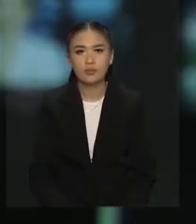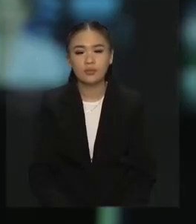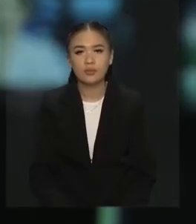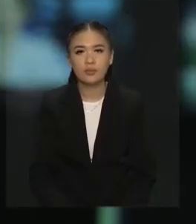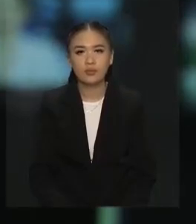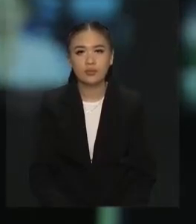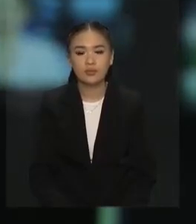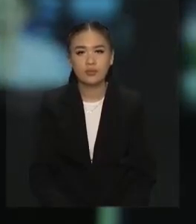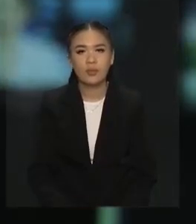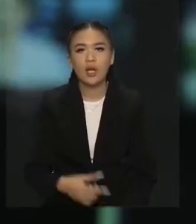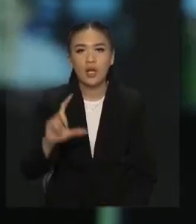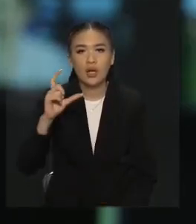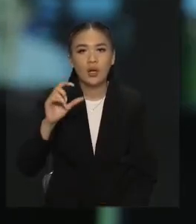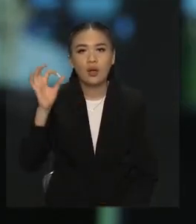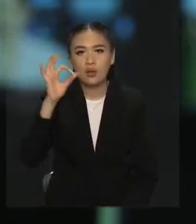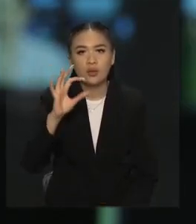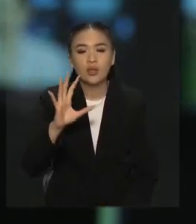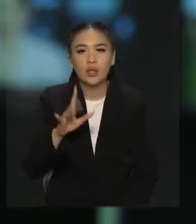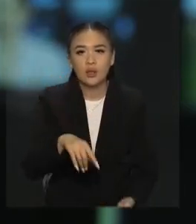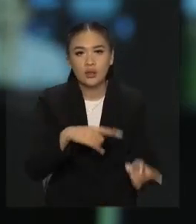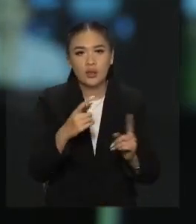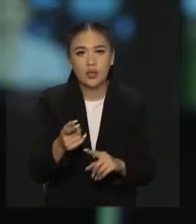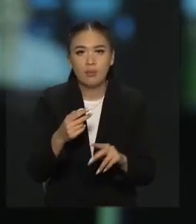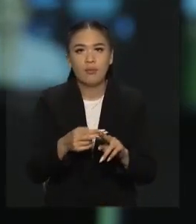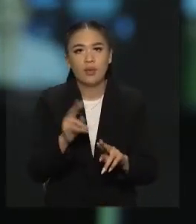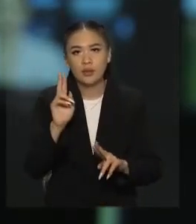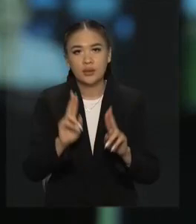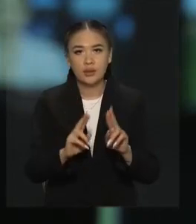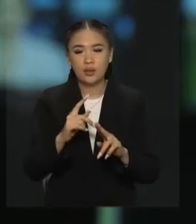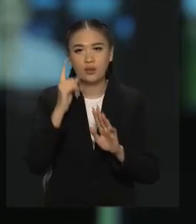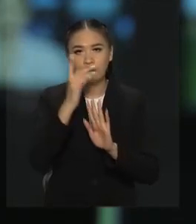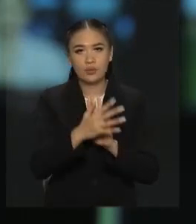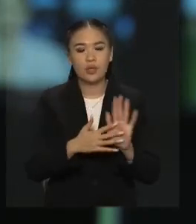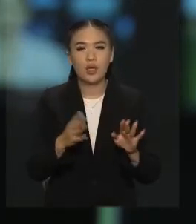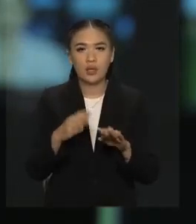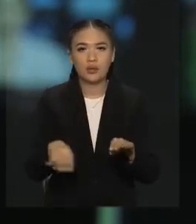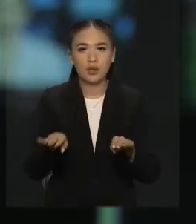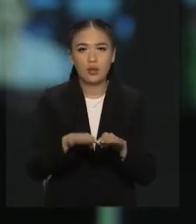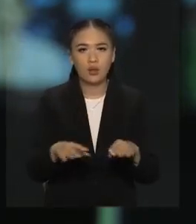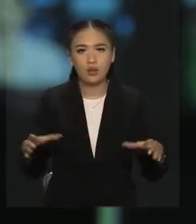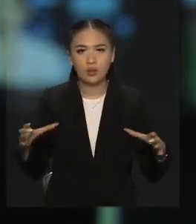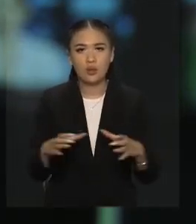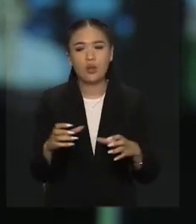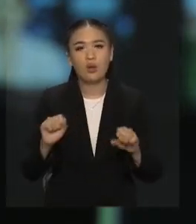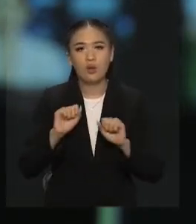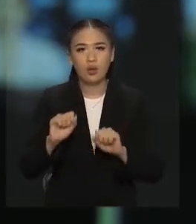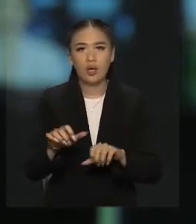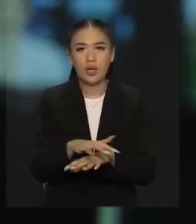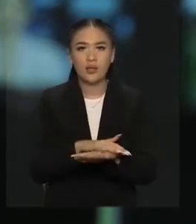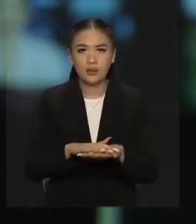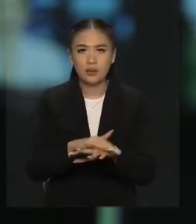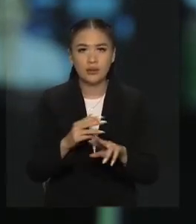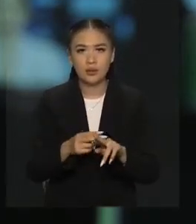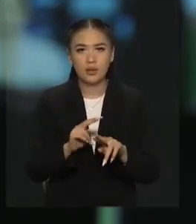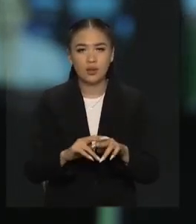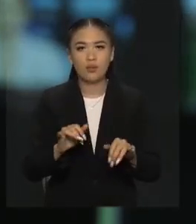Хабарымызды жалғастырамыз. Экологиялық мәселеге келгенде, экологиялық мәдениет деген ұғым қатар жүреді. Ал қоршаған ортаны қорғау үшін халықтың осы саладағы